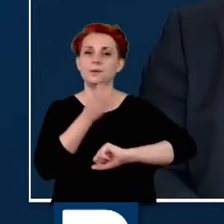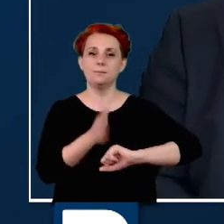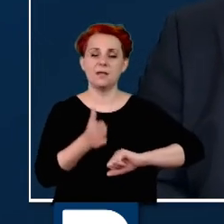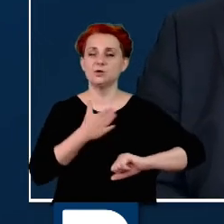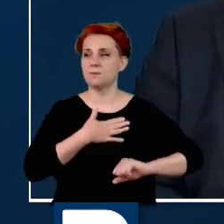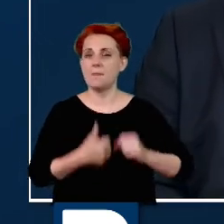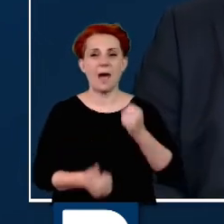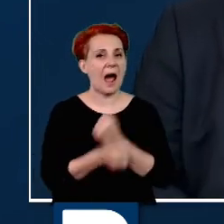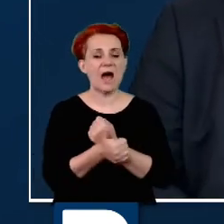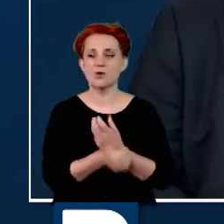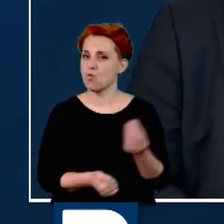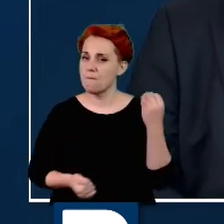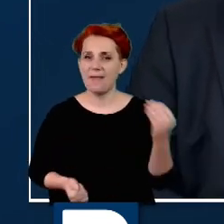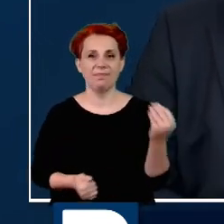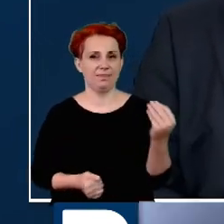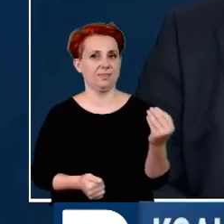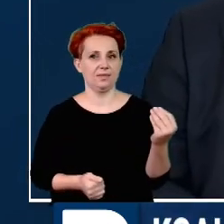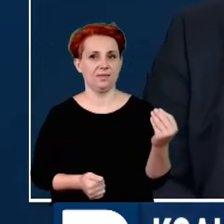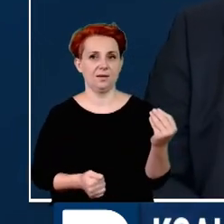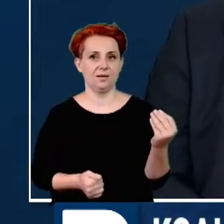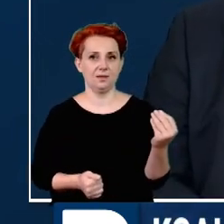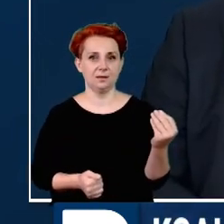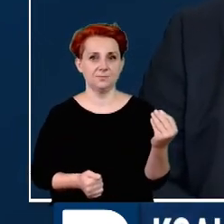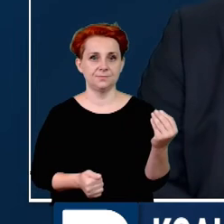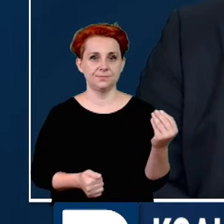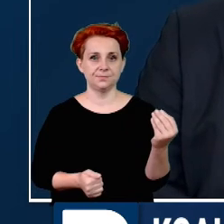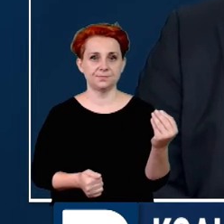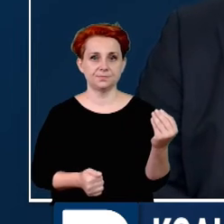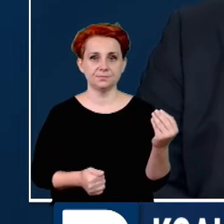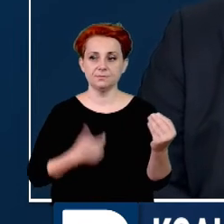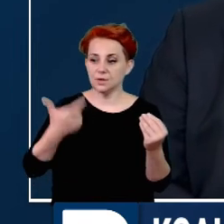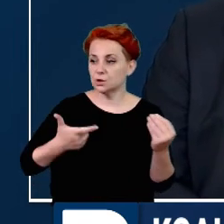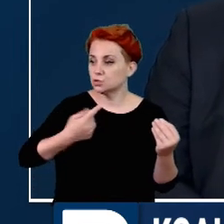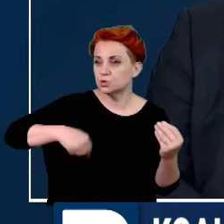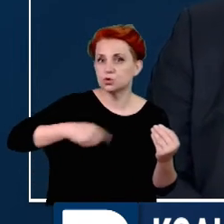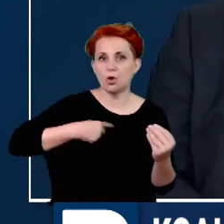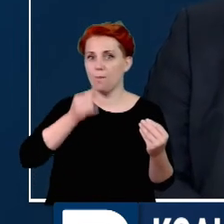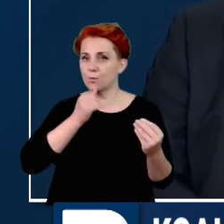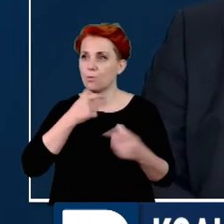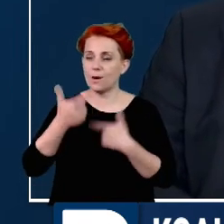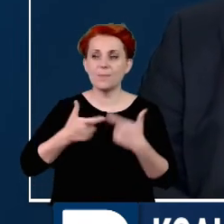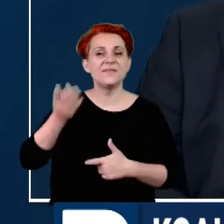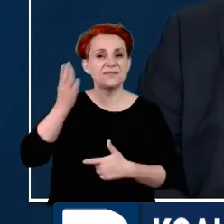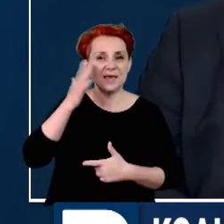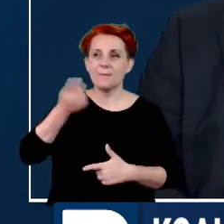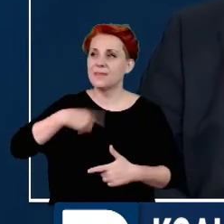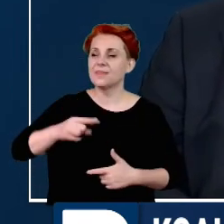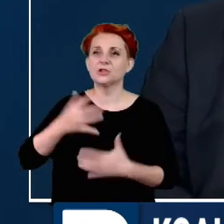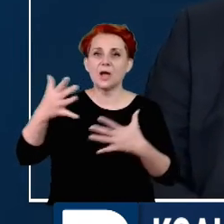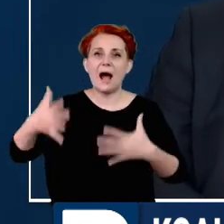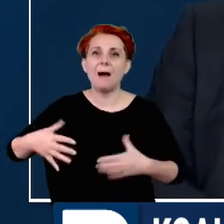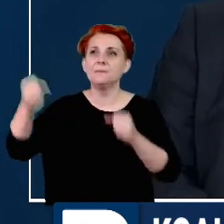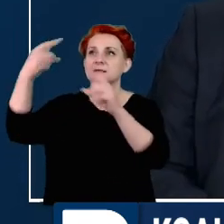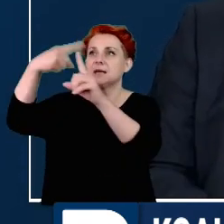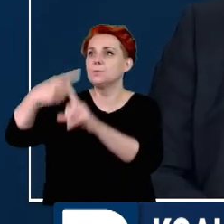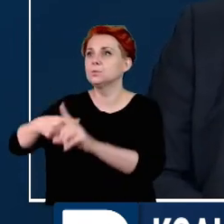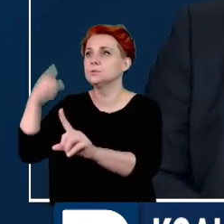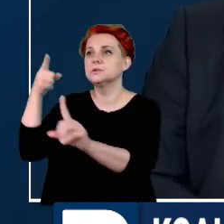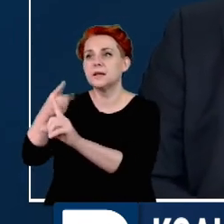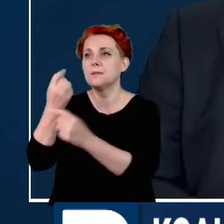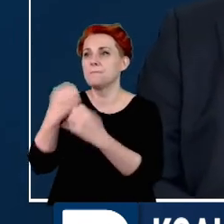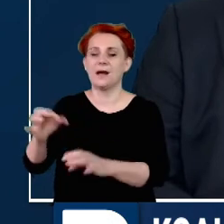argumenty za tym, co robimy, co próbujemy robić. Wiemy, że nasze aspiracje są aspiracjami słusznymi, a